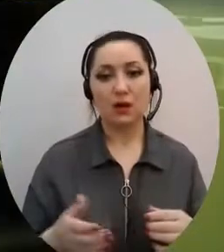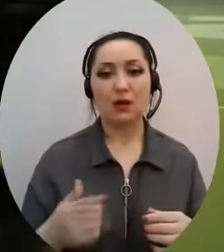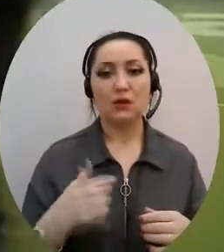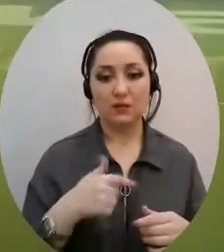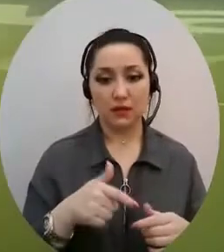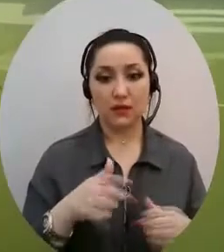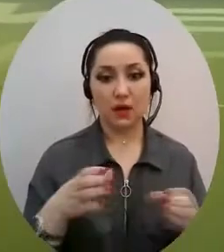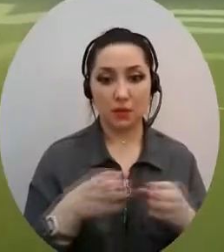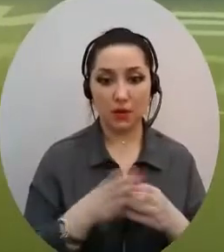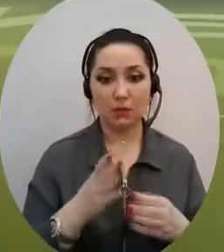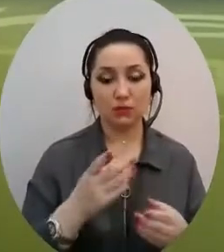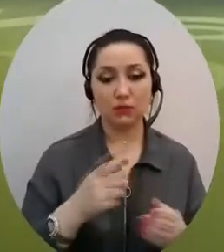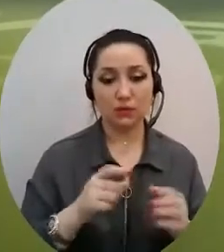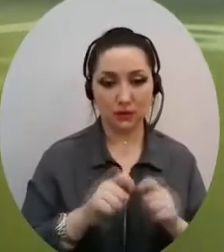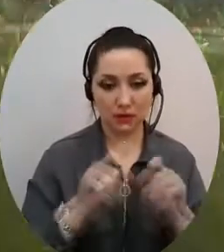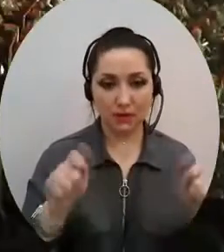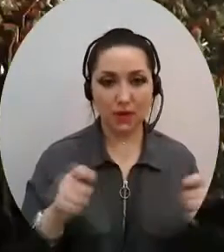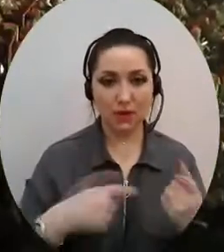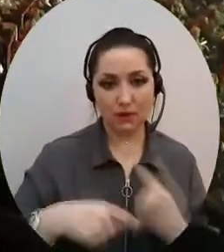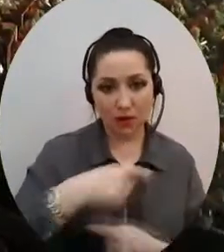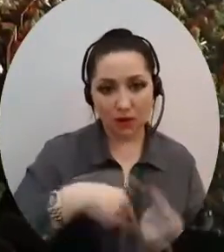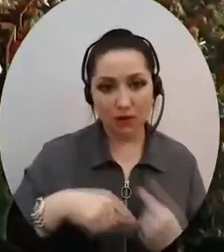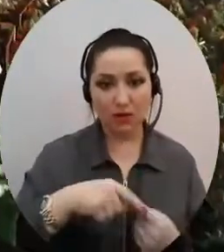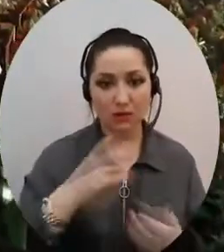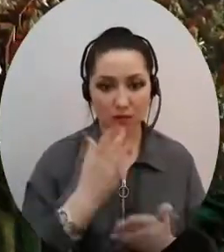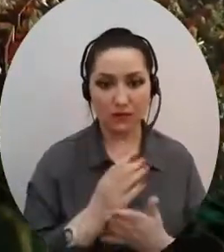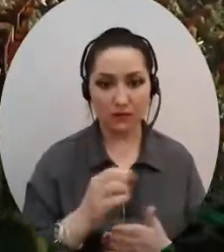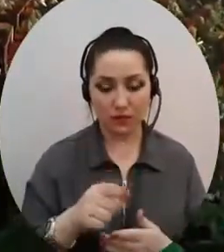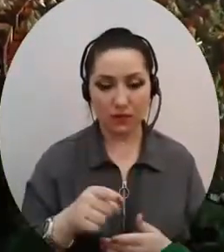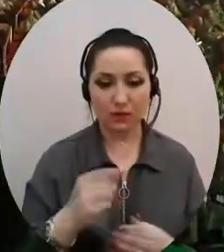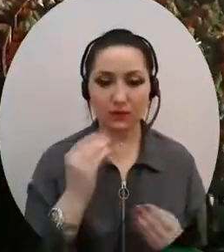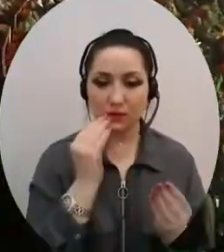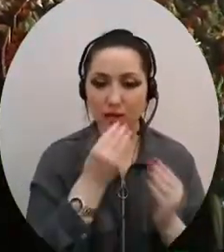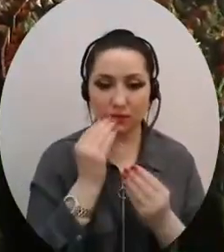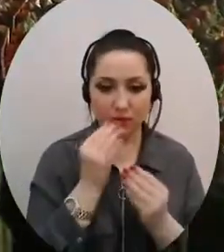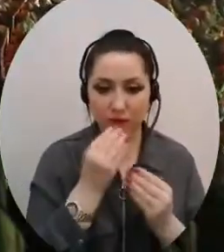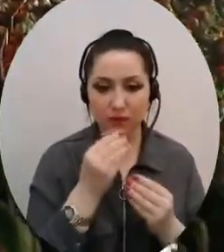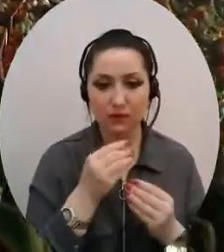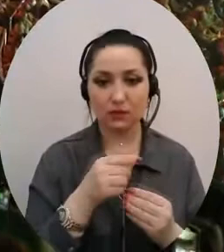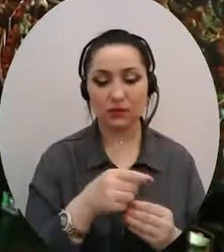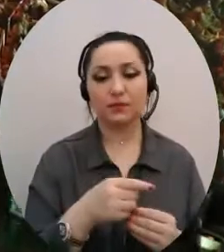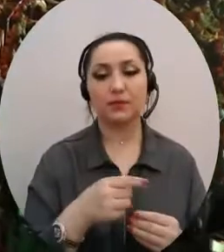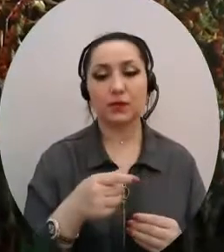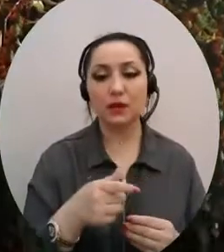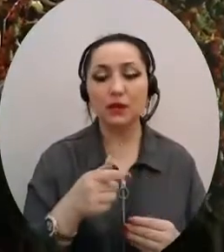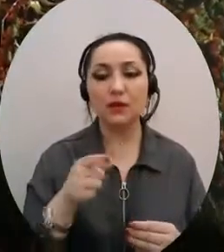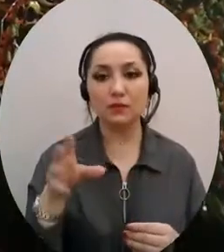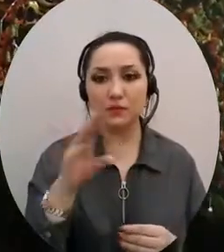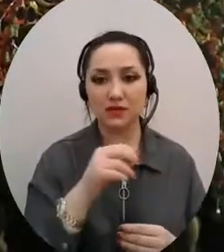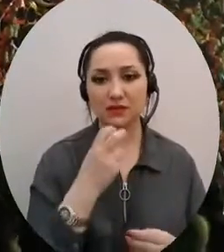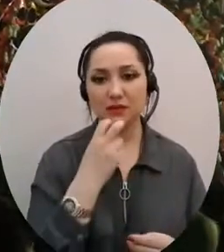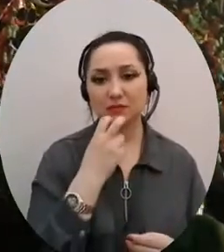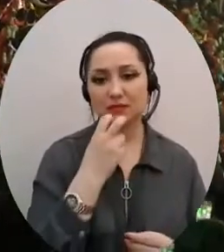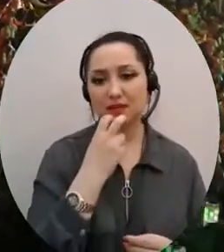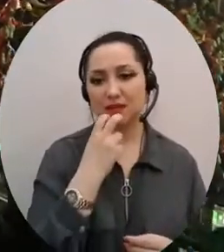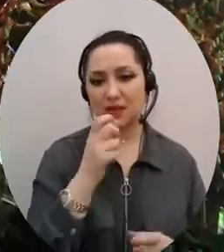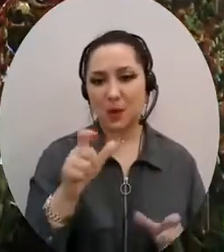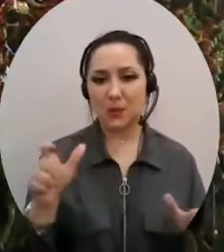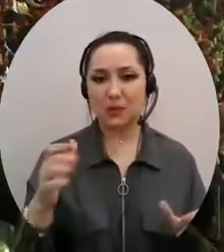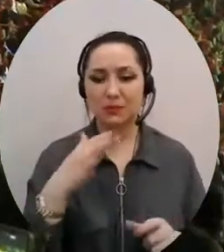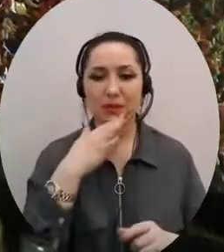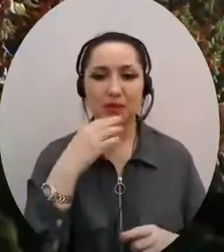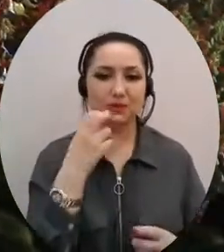создавать товарооборот. Там есть флагман, и это салфетки. И знаете, многие люди, они смеялись. Многие люди,